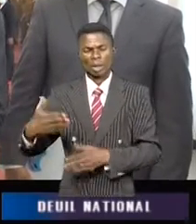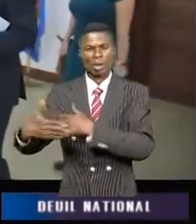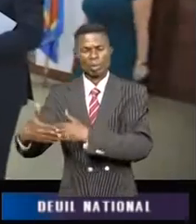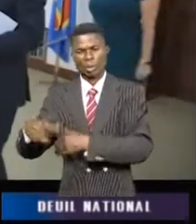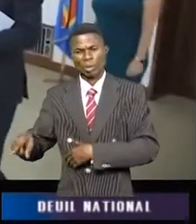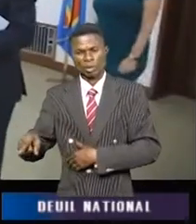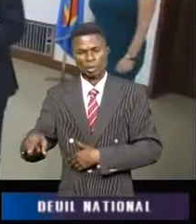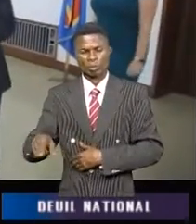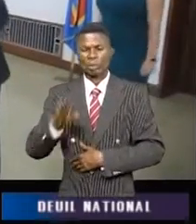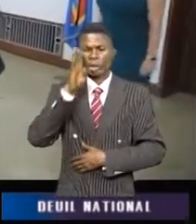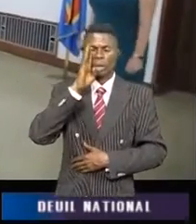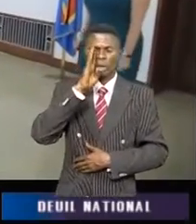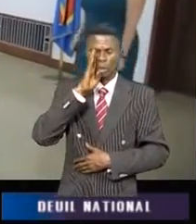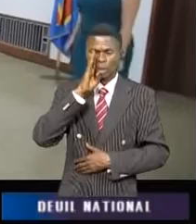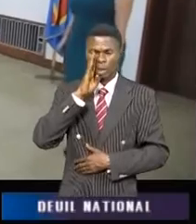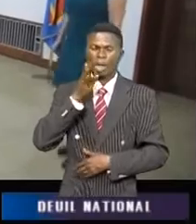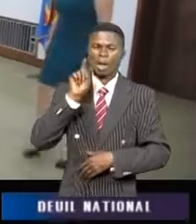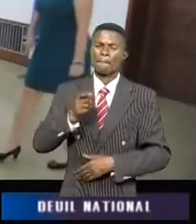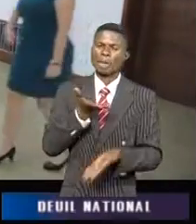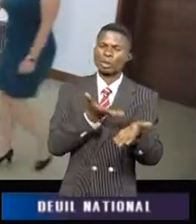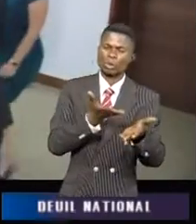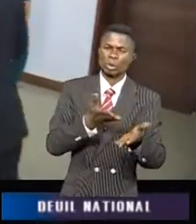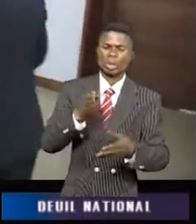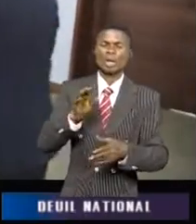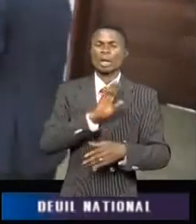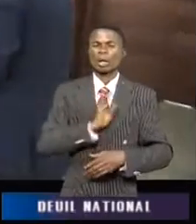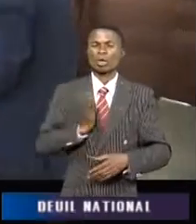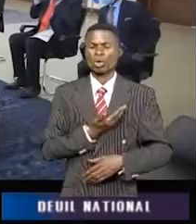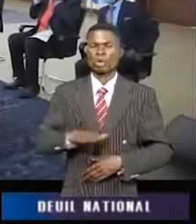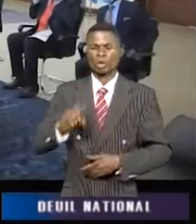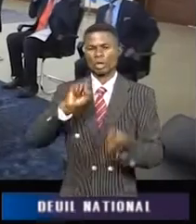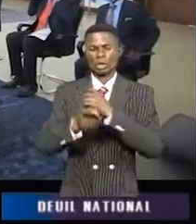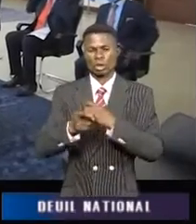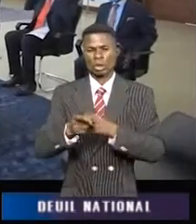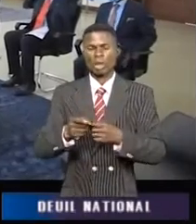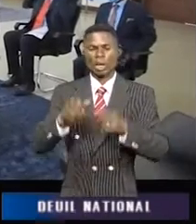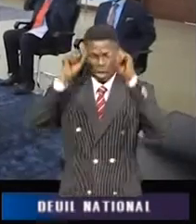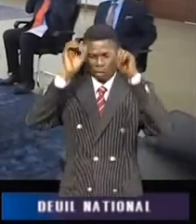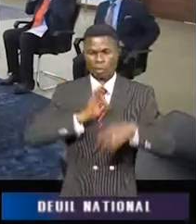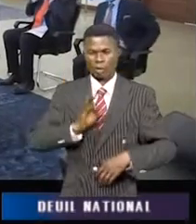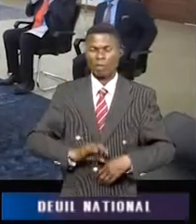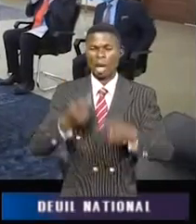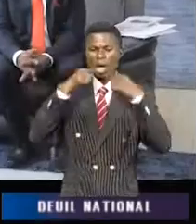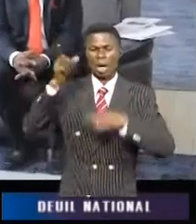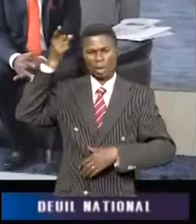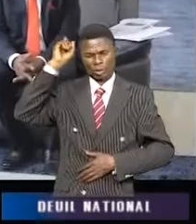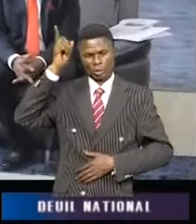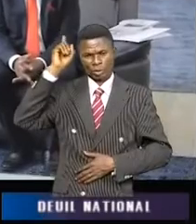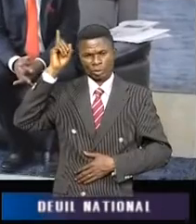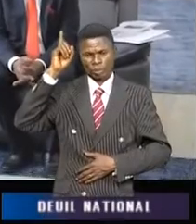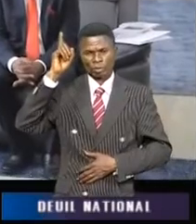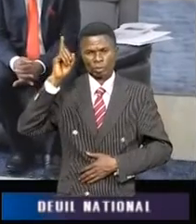avoisinantes. La Belgique veut accompagner la RDC dans la mise en place des différentes réformes annoncées par le chef de l'État, Félix-Antoine Tshisekedi